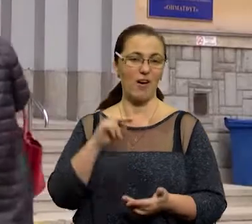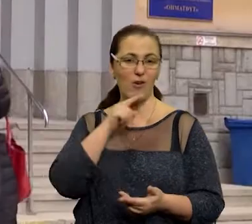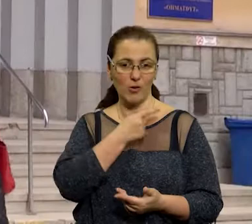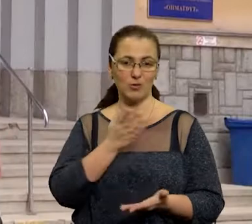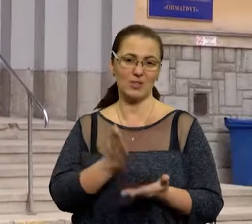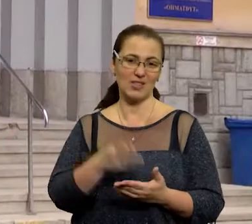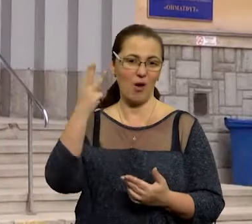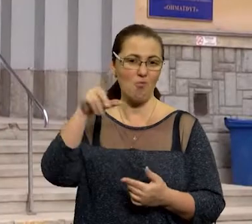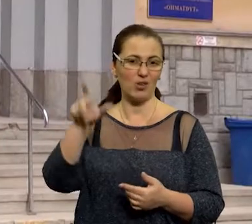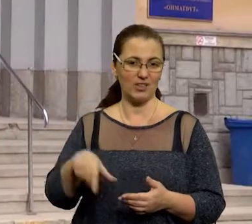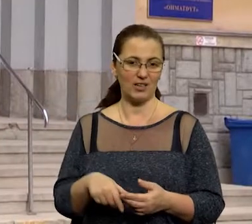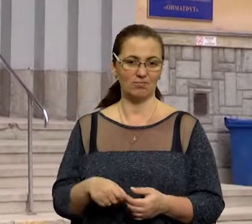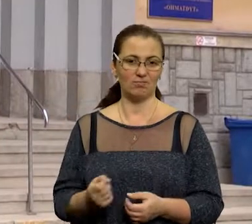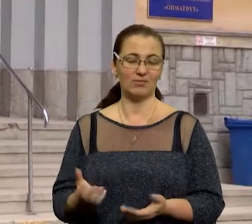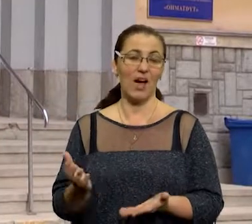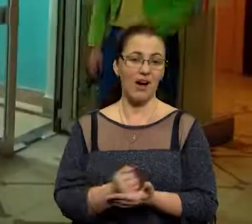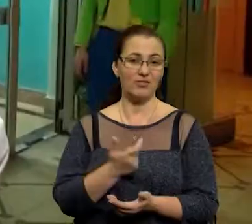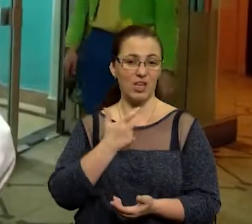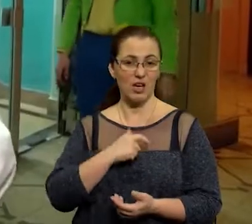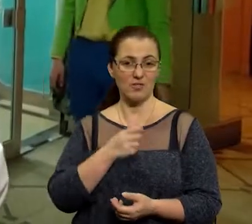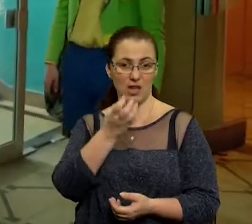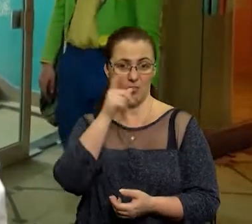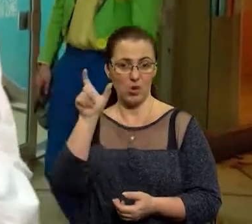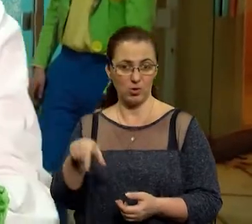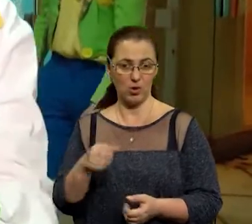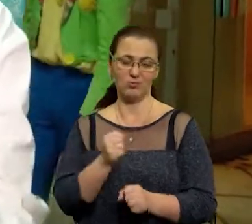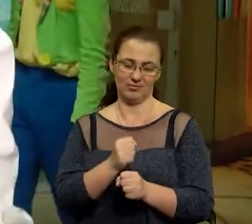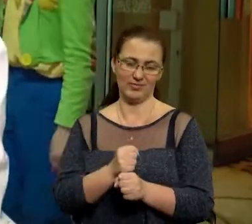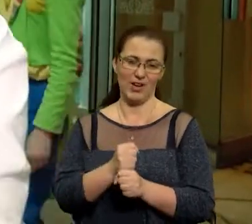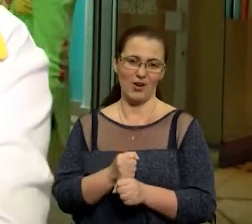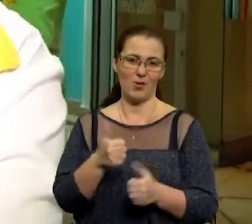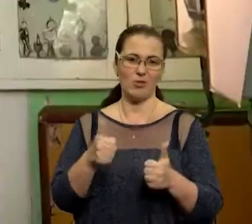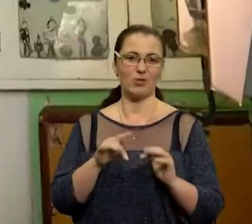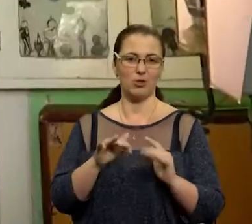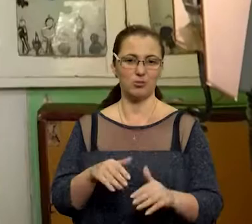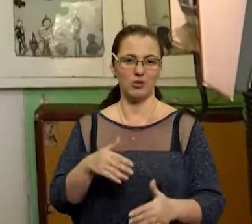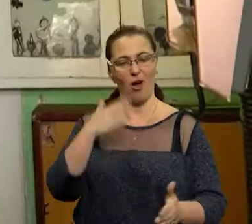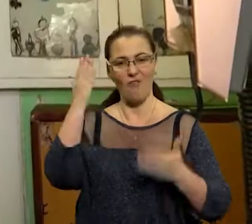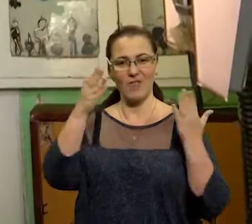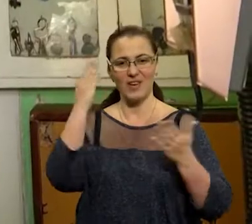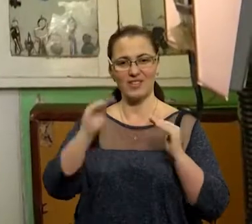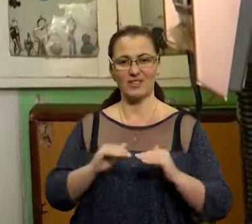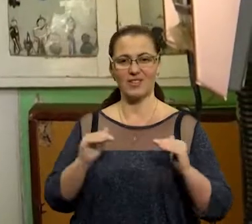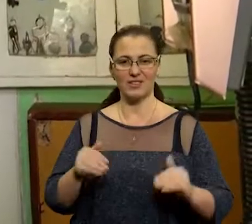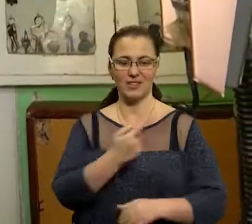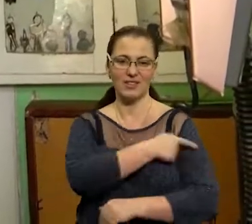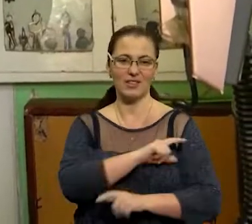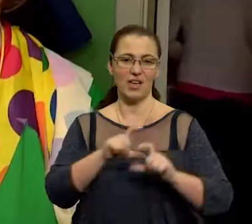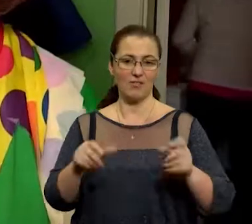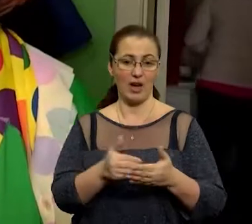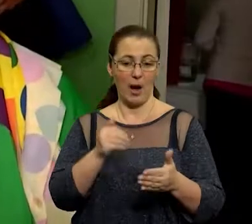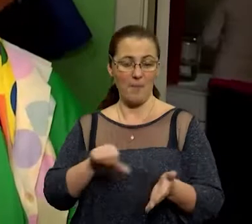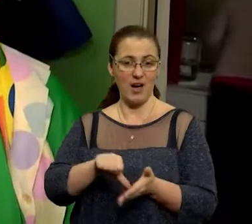модель. Віднайшли у собі клоуна і гайда робити добру справу, розважати діток у Охмадиті. Перед виступом обов'язкове